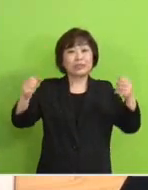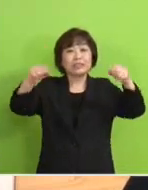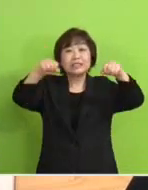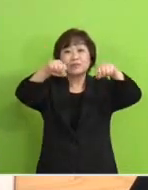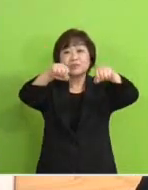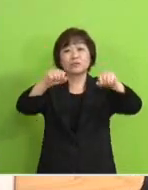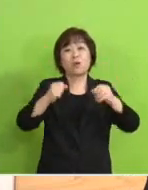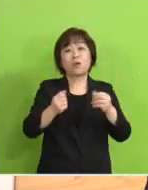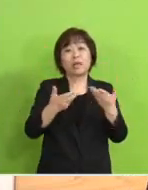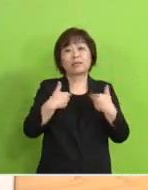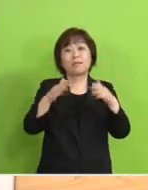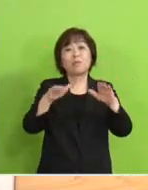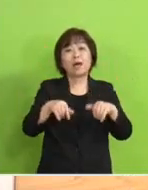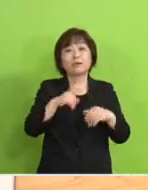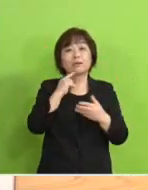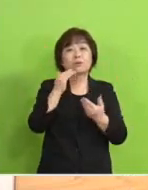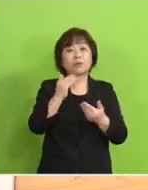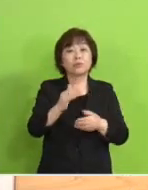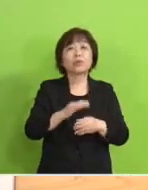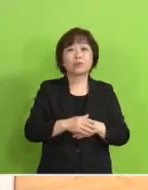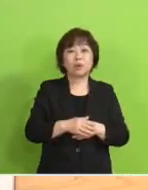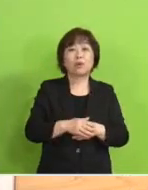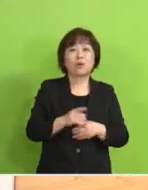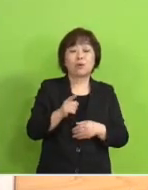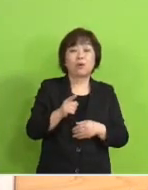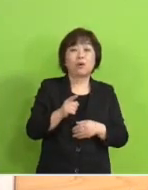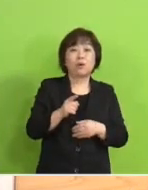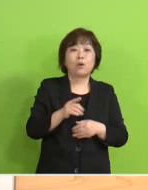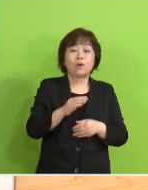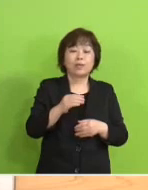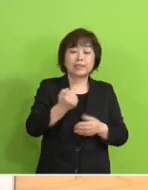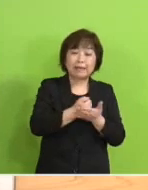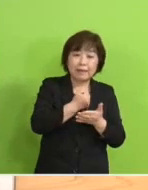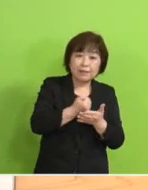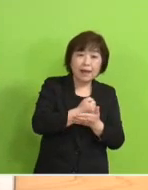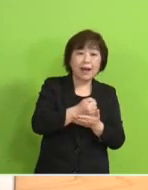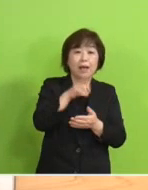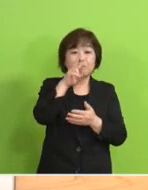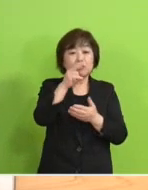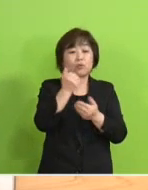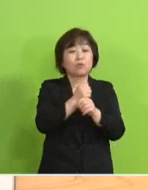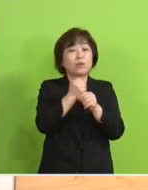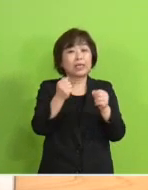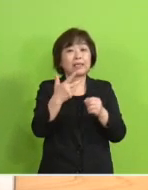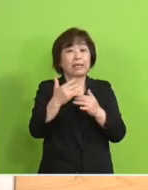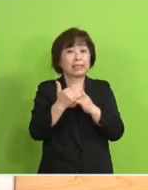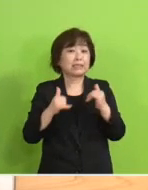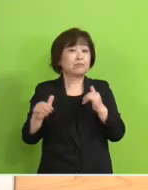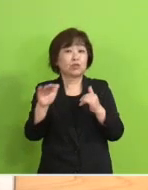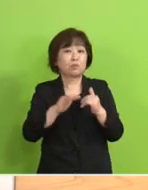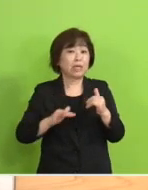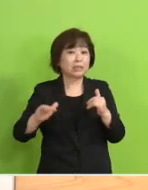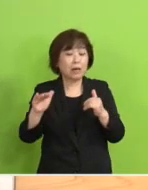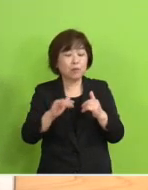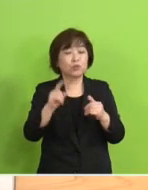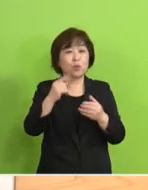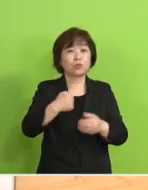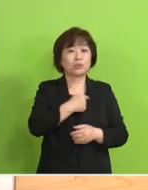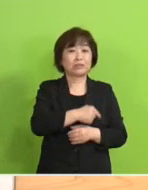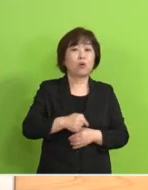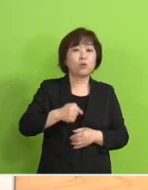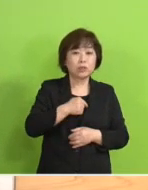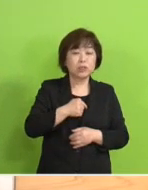た、ということで、県民残念ながら見ることのできなかった市民の皆さんも、そうした思